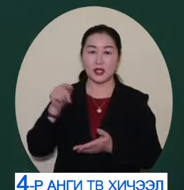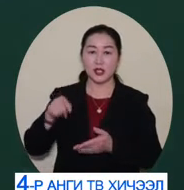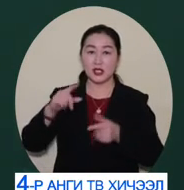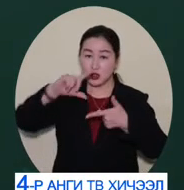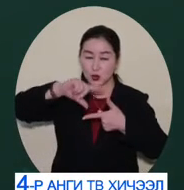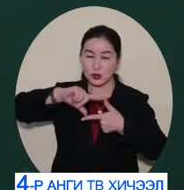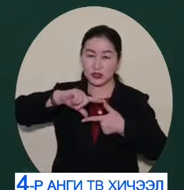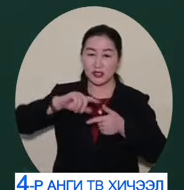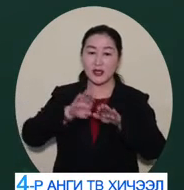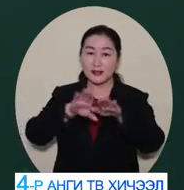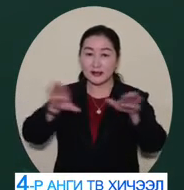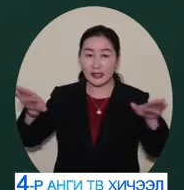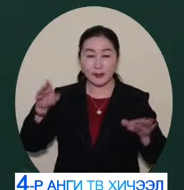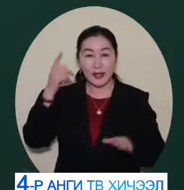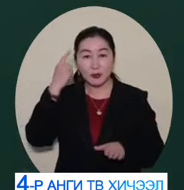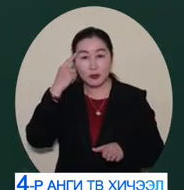талбайг бүгдээрээ олъё.